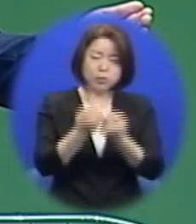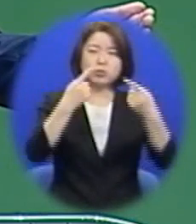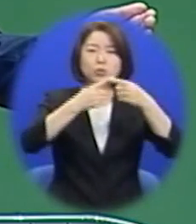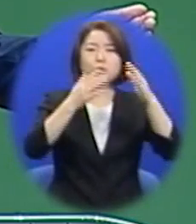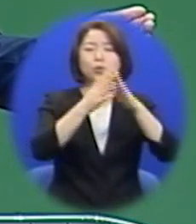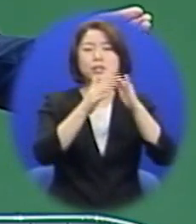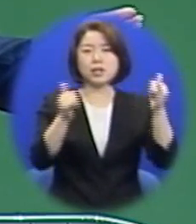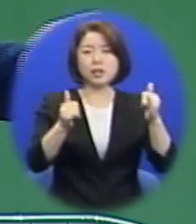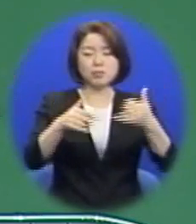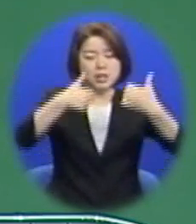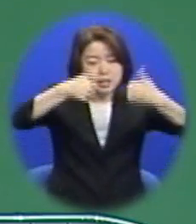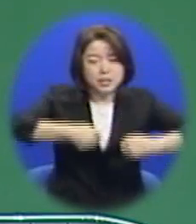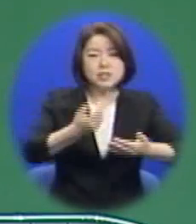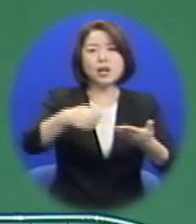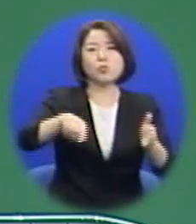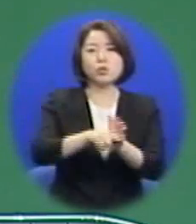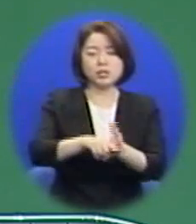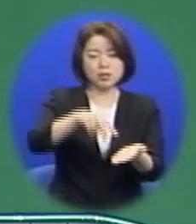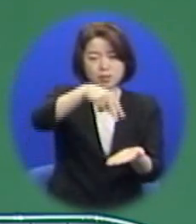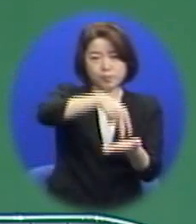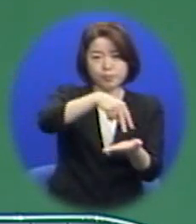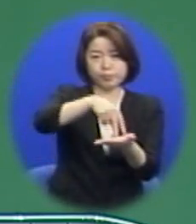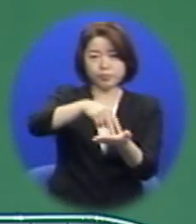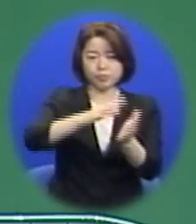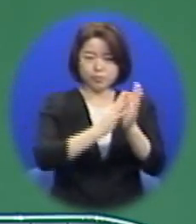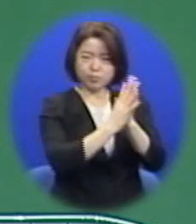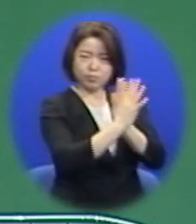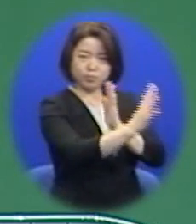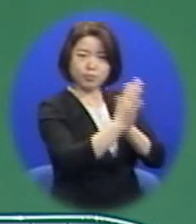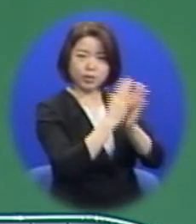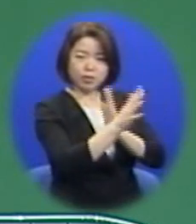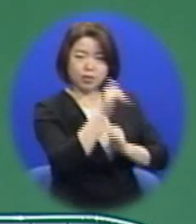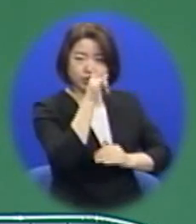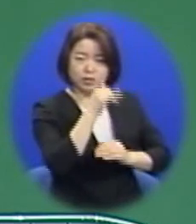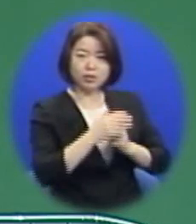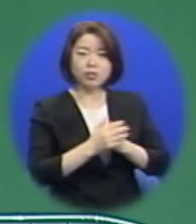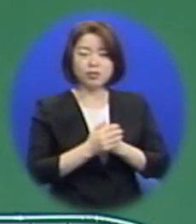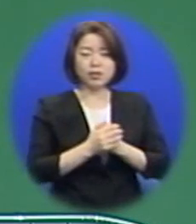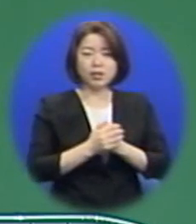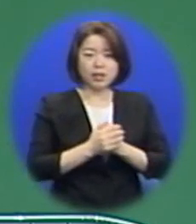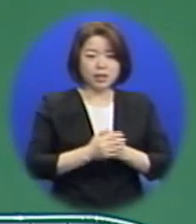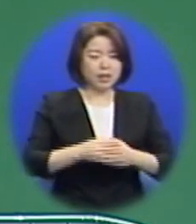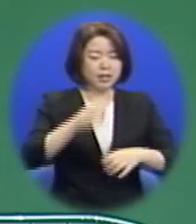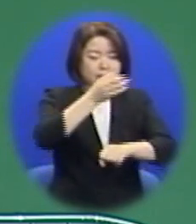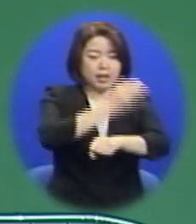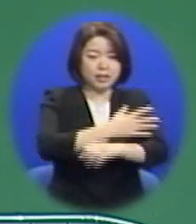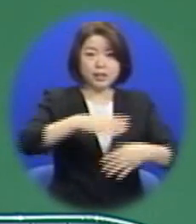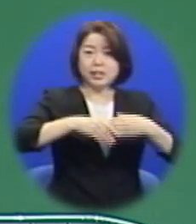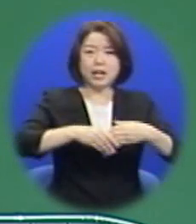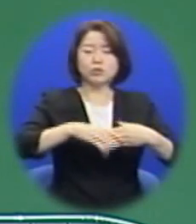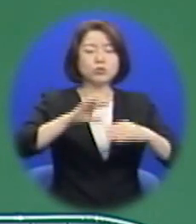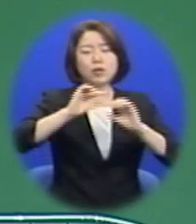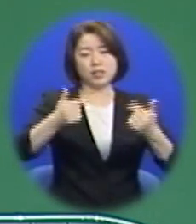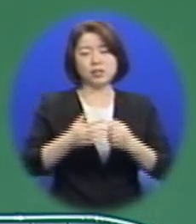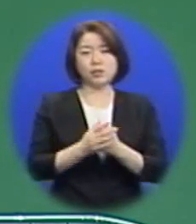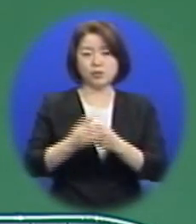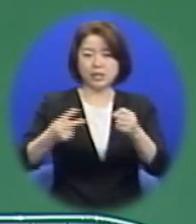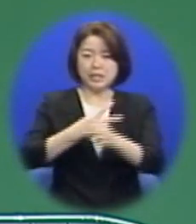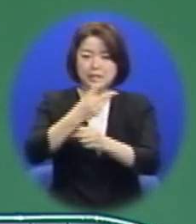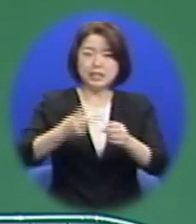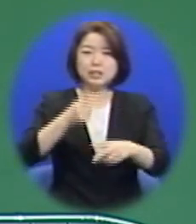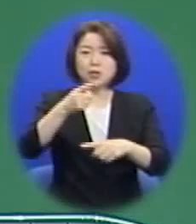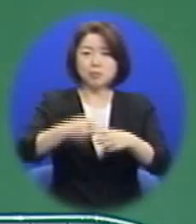섰어요. 그것도 그냥 간단히 악수만 합니까? 2년 반 억류되었다가 풀려나신 담임